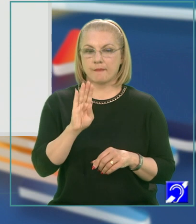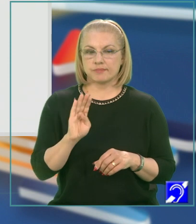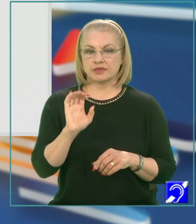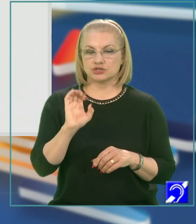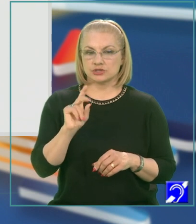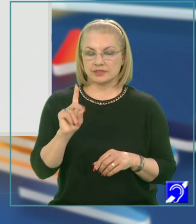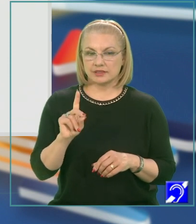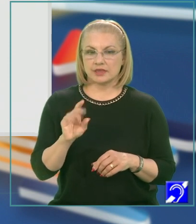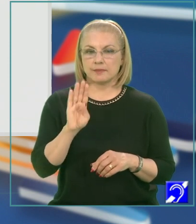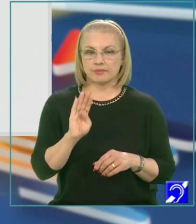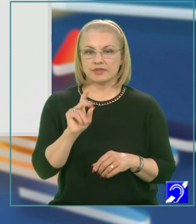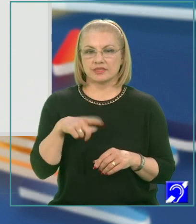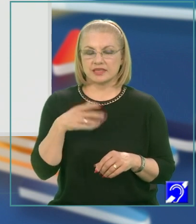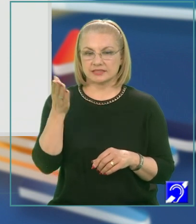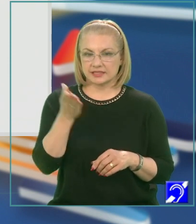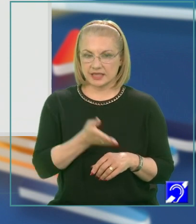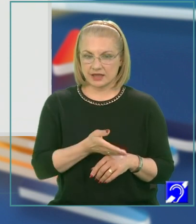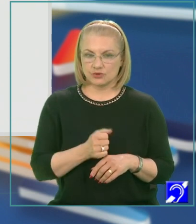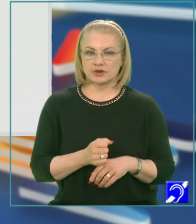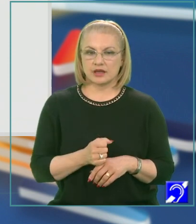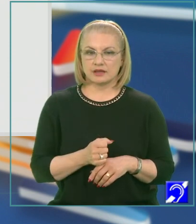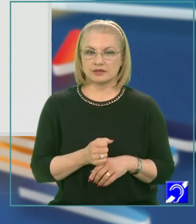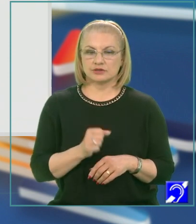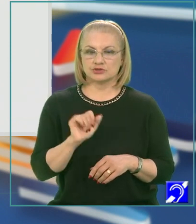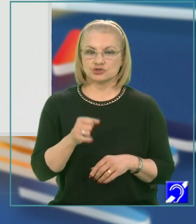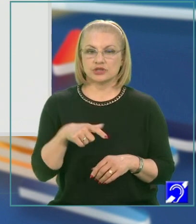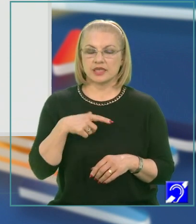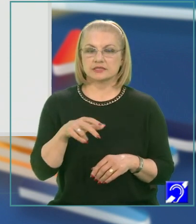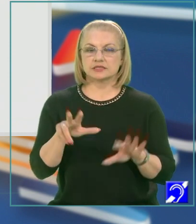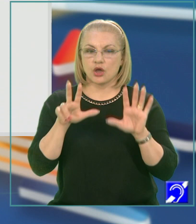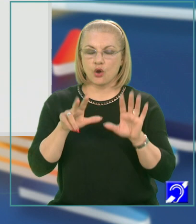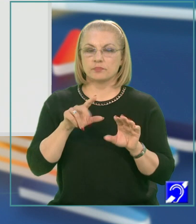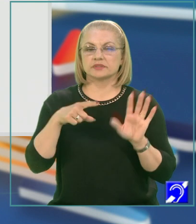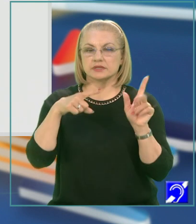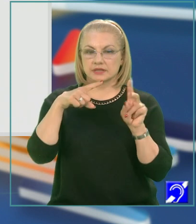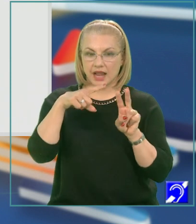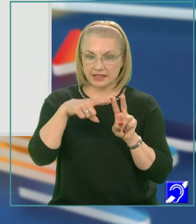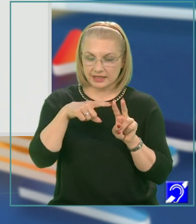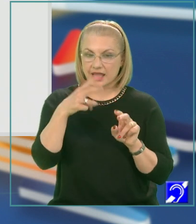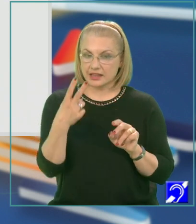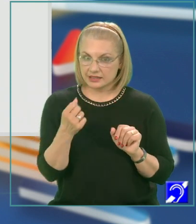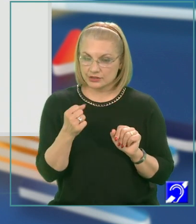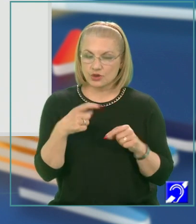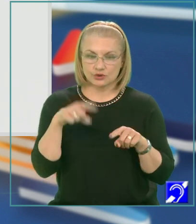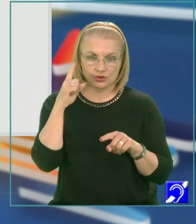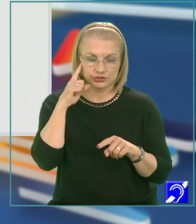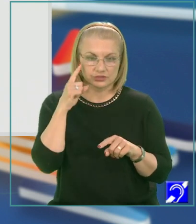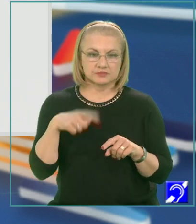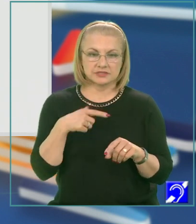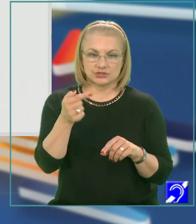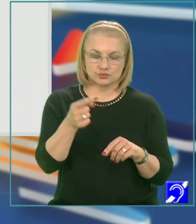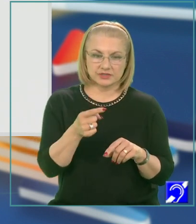este diagonală și BD e 8 radical din 2. Asta înseamnă, cum știm că se